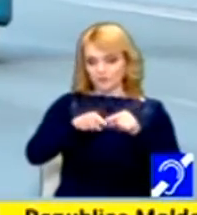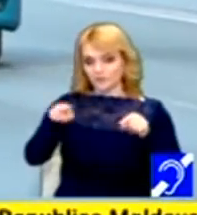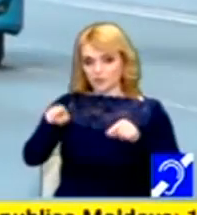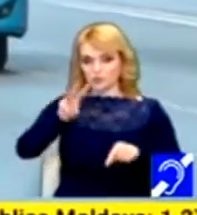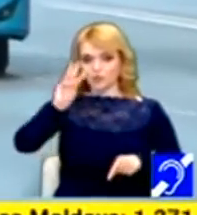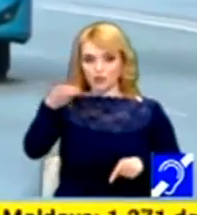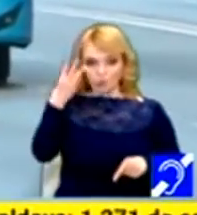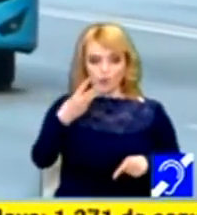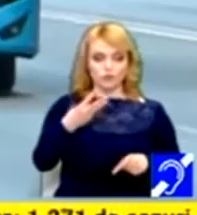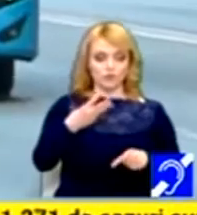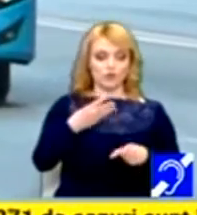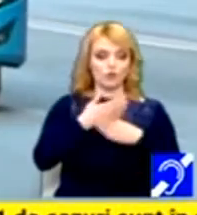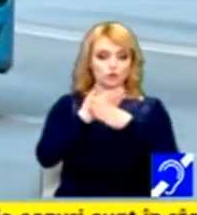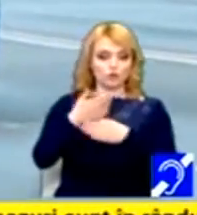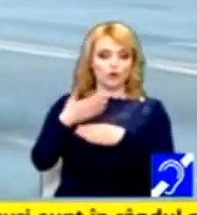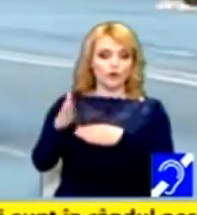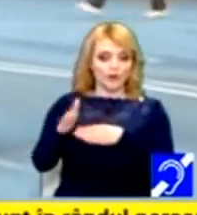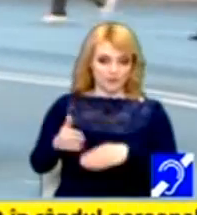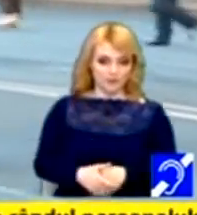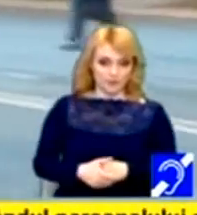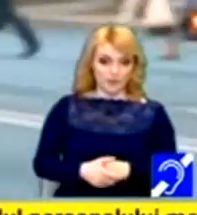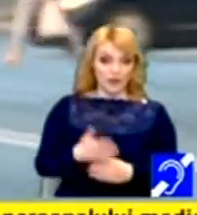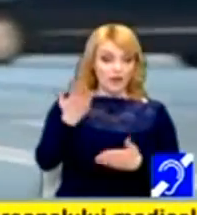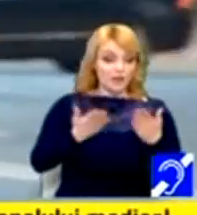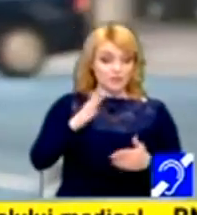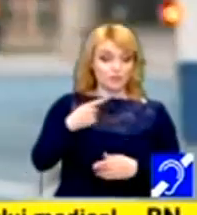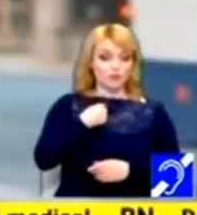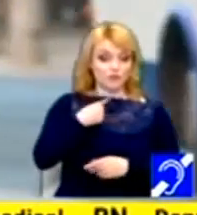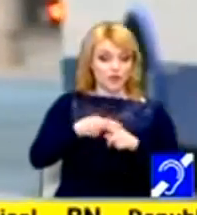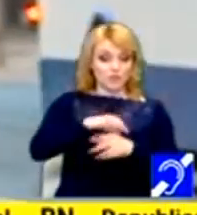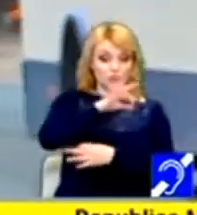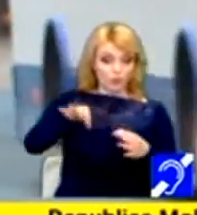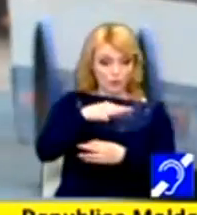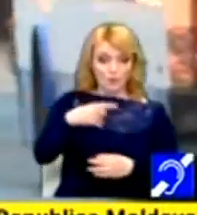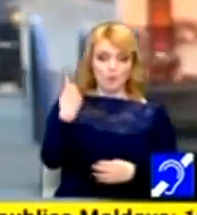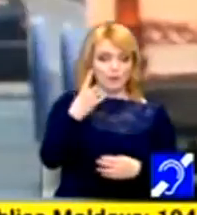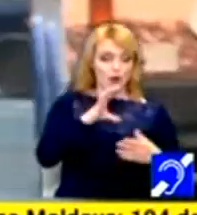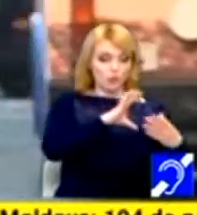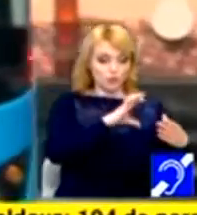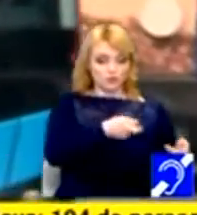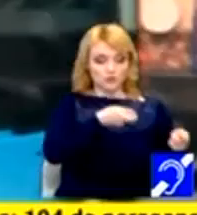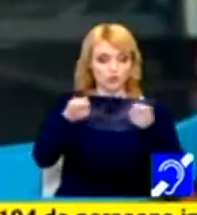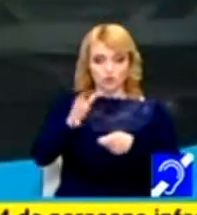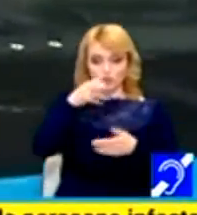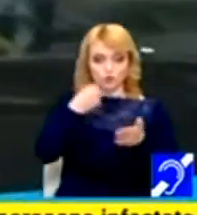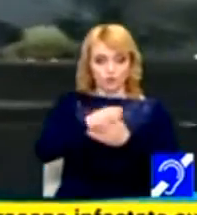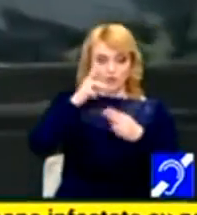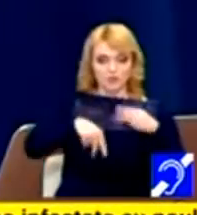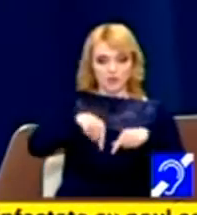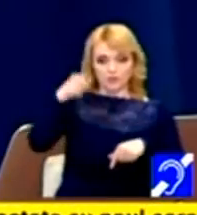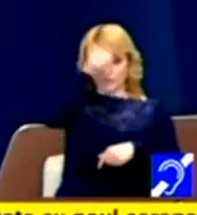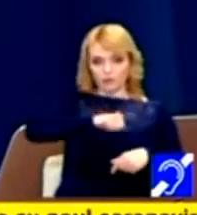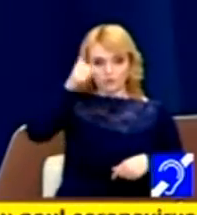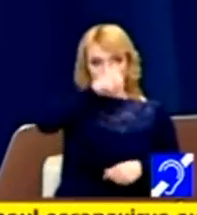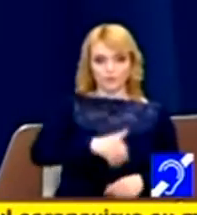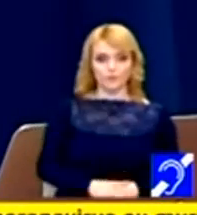ajutorul unui credit. Dacă va fi votat proiectul, primul lot de autobuze ar putea să ajungă la Chișinău până la sfârșitul acestui an.